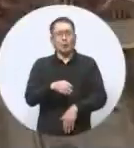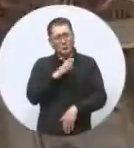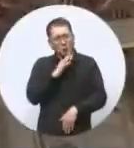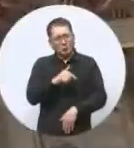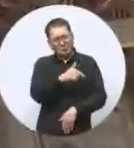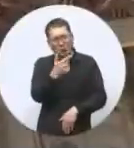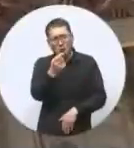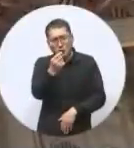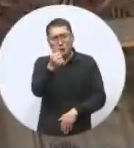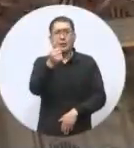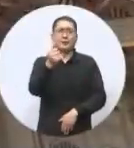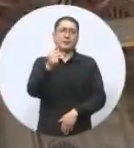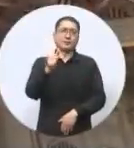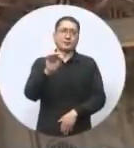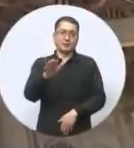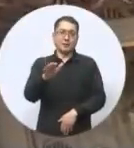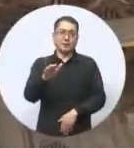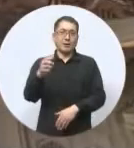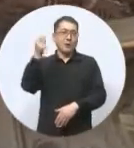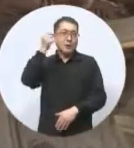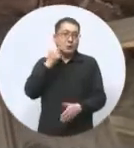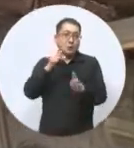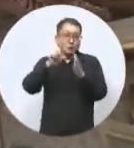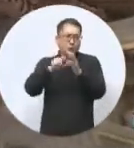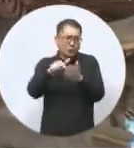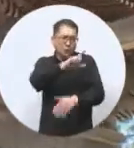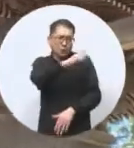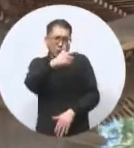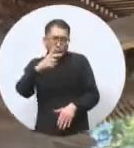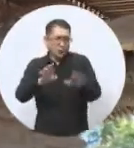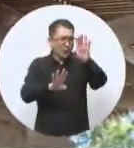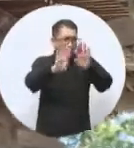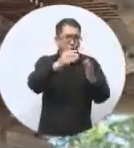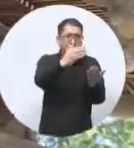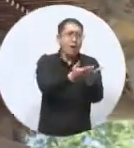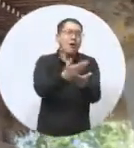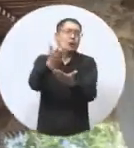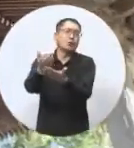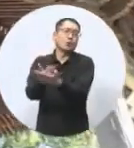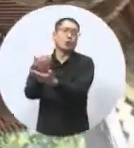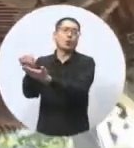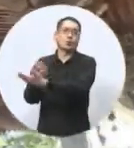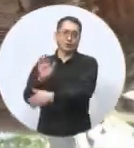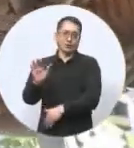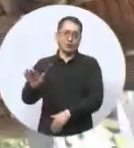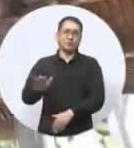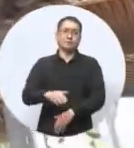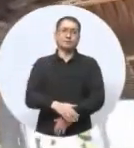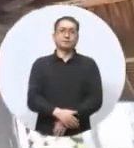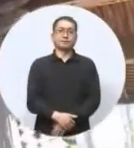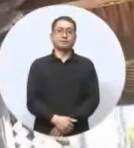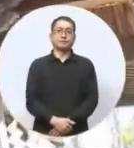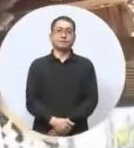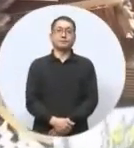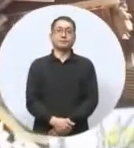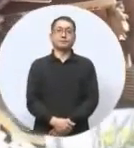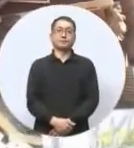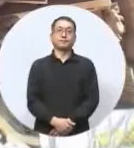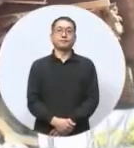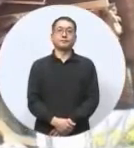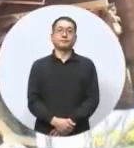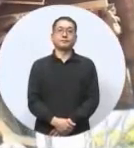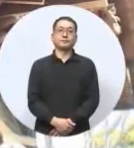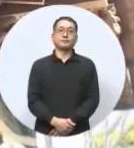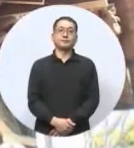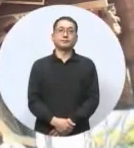常に少ないということで、江戸時代のですねいろんなところをこう残していると、三重の垂木とかですね、この軒とか